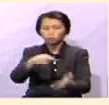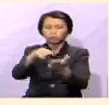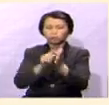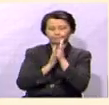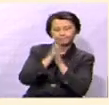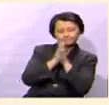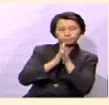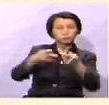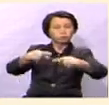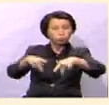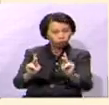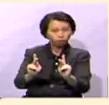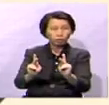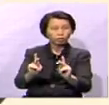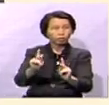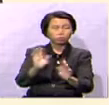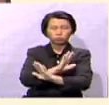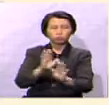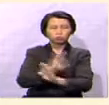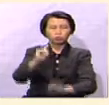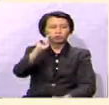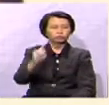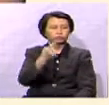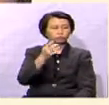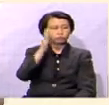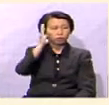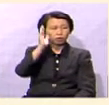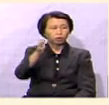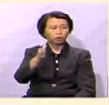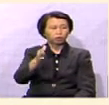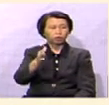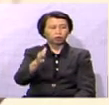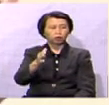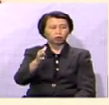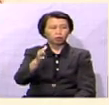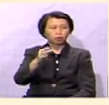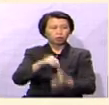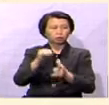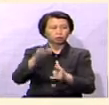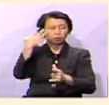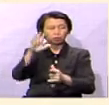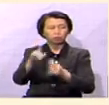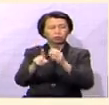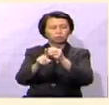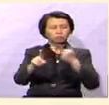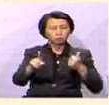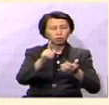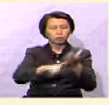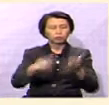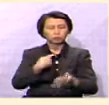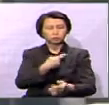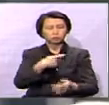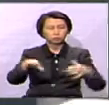peluang, bukan hanya sesuatu yang akan menempelak atau menyanggah dengan apa yang sedang kita